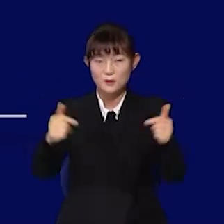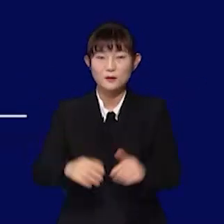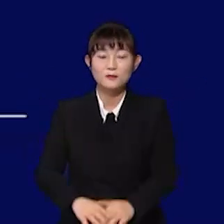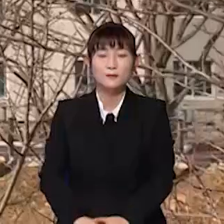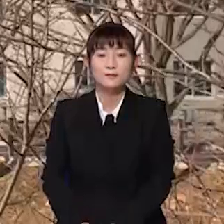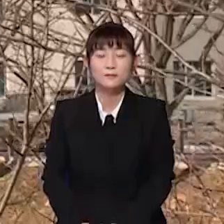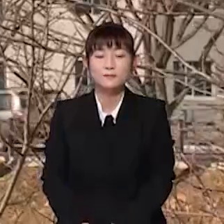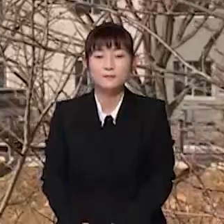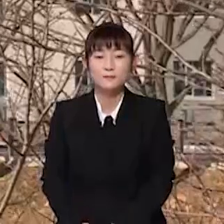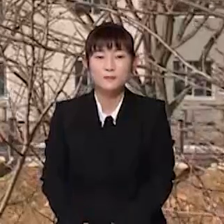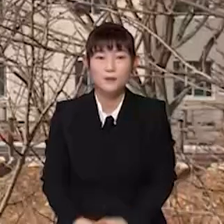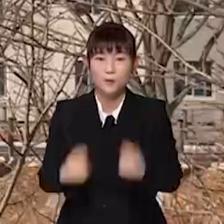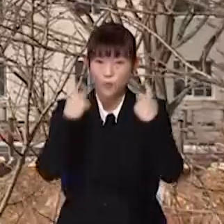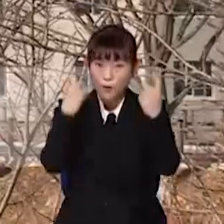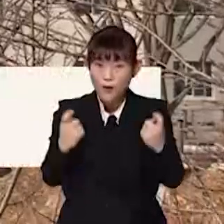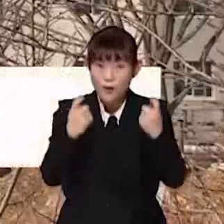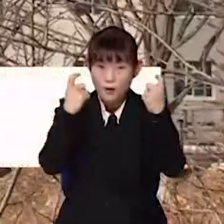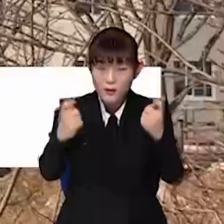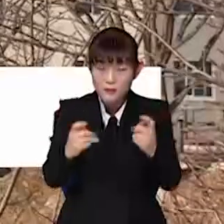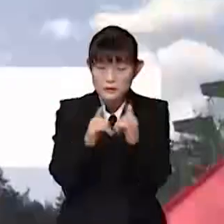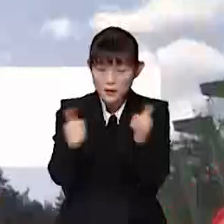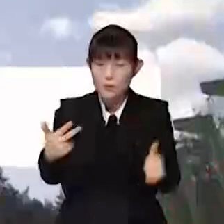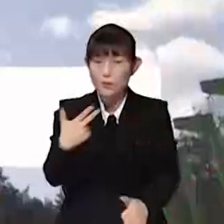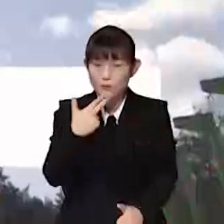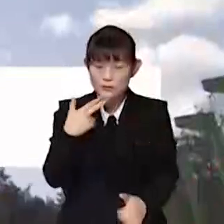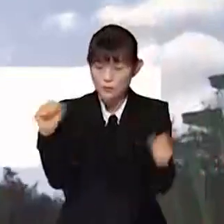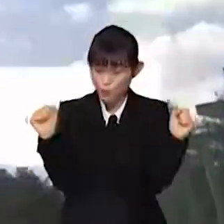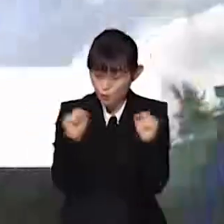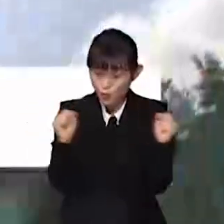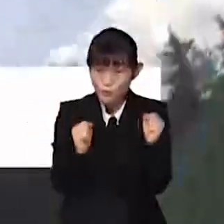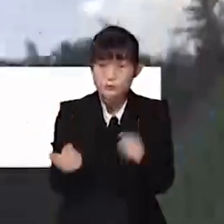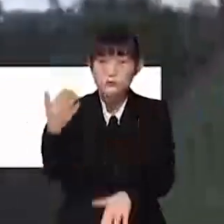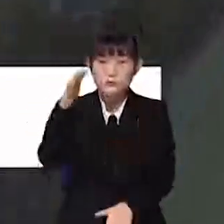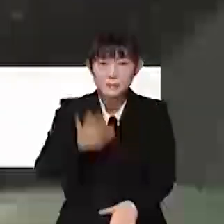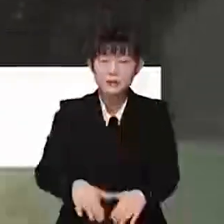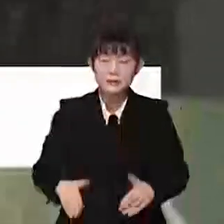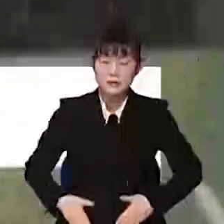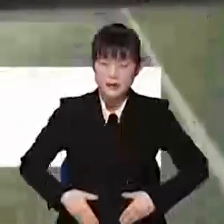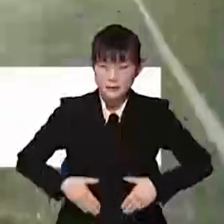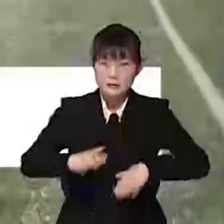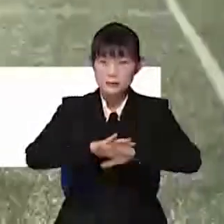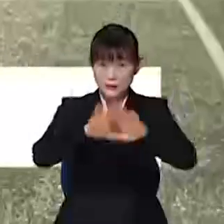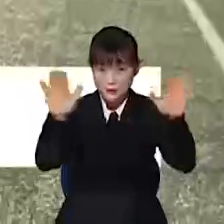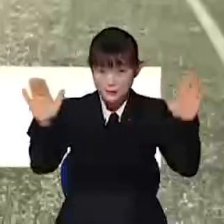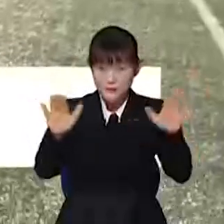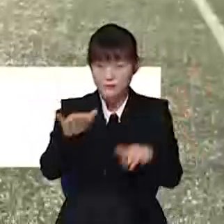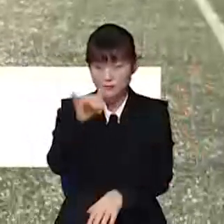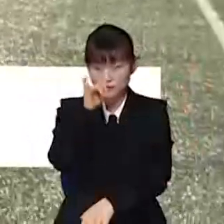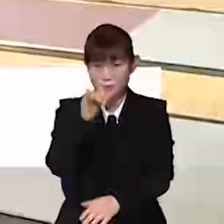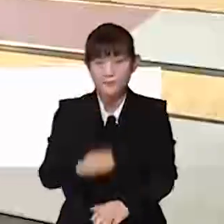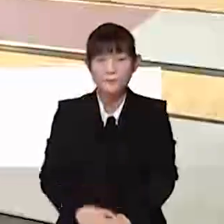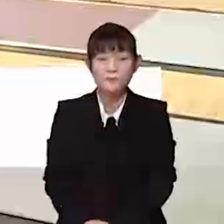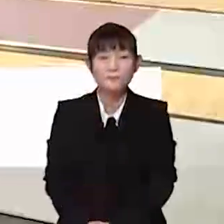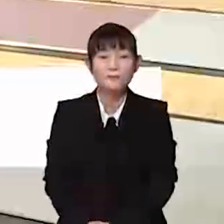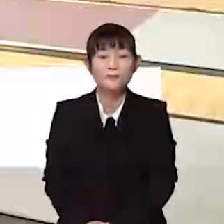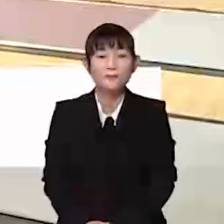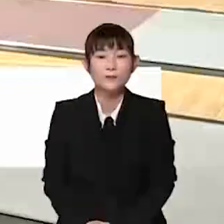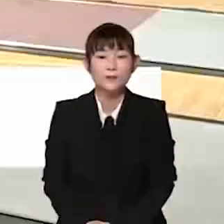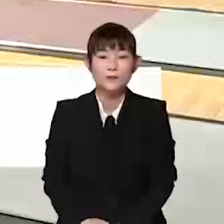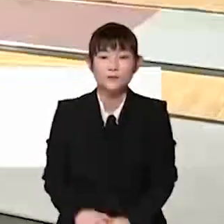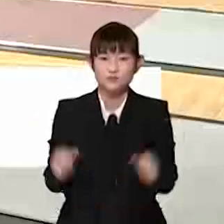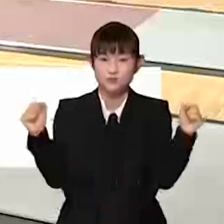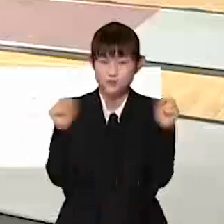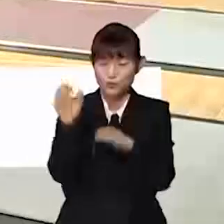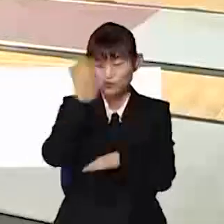돌아섰습니다. 관광 비수기인 겨울철이지만은 천혜의 따뜻한 날씨를 보유하고 있습니다. 그래서 동계